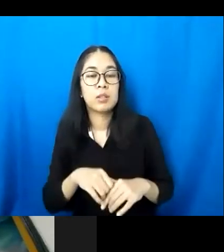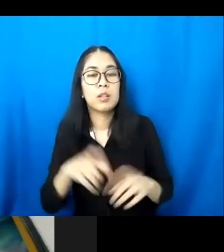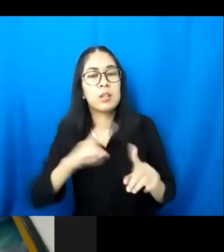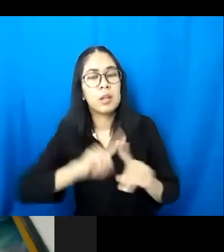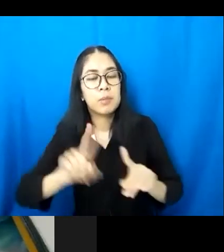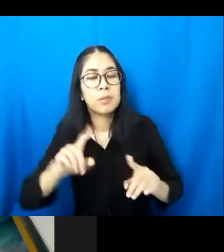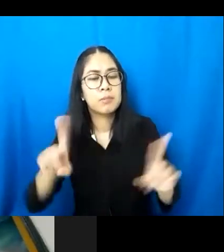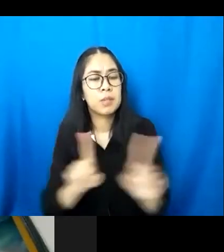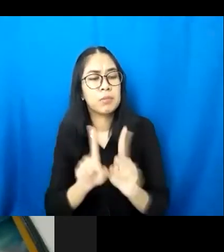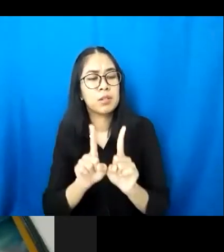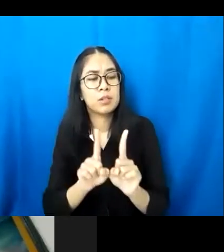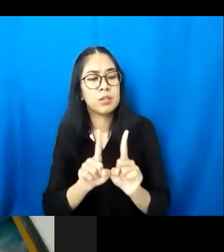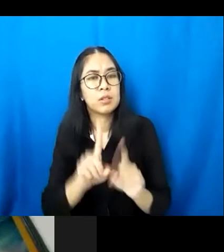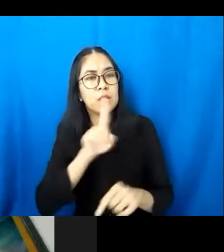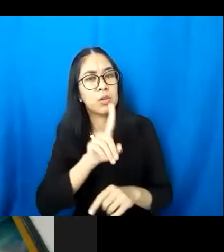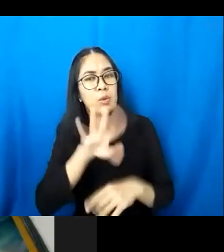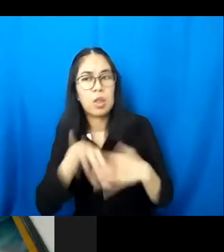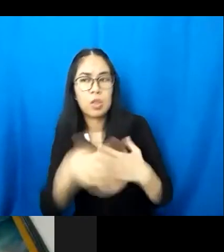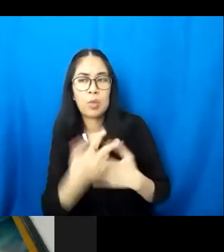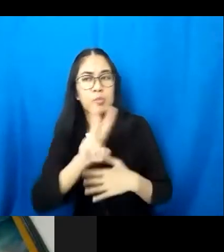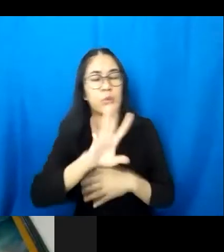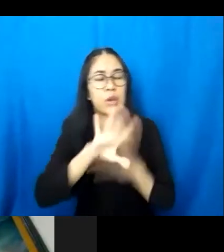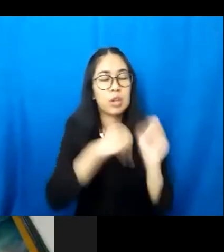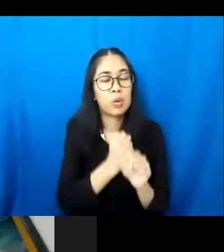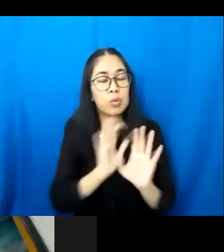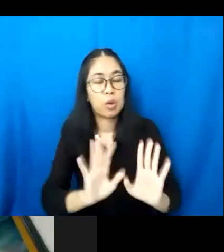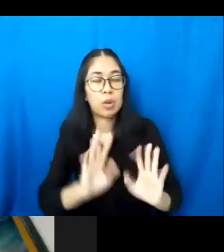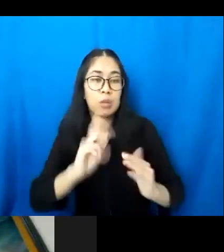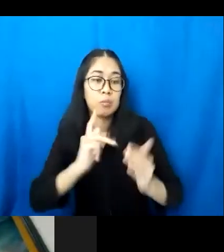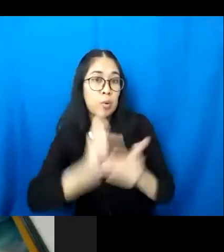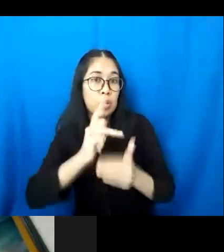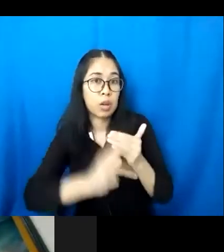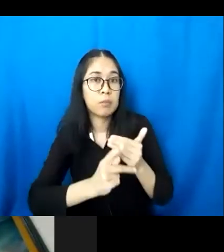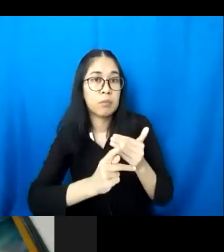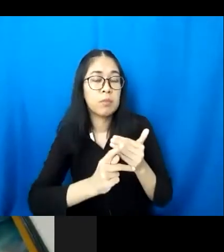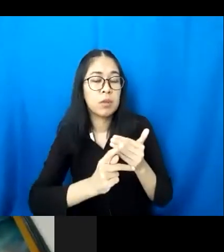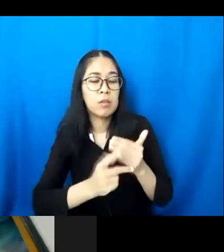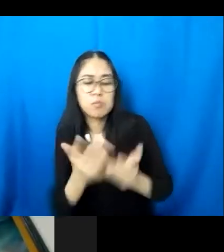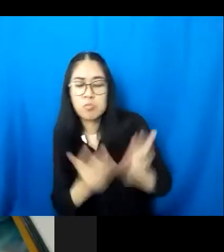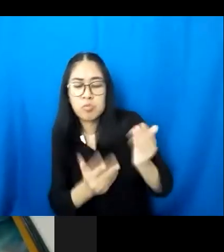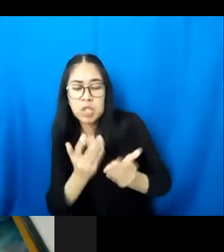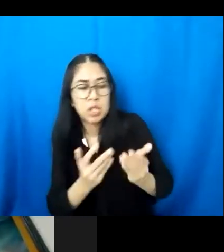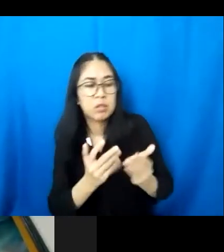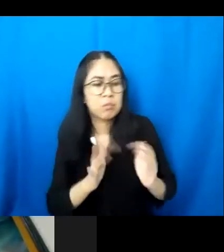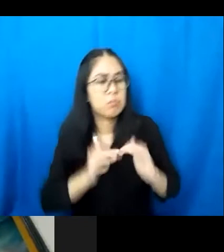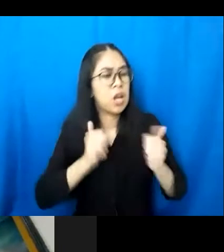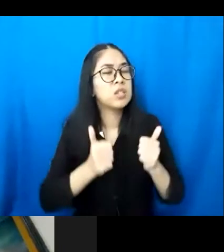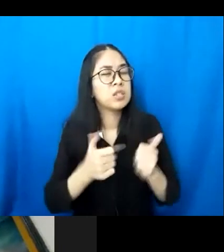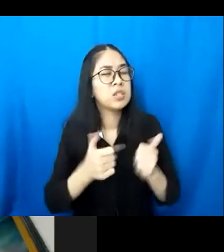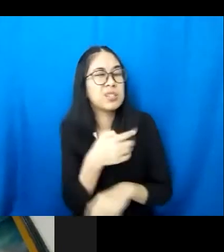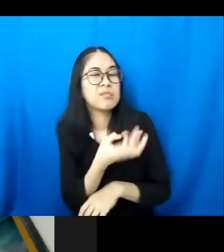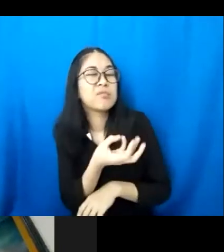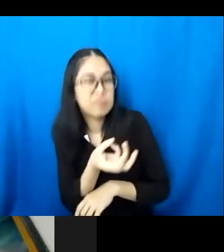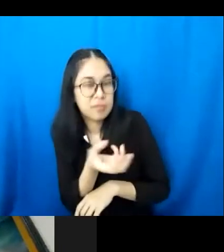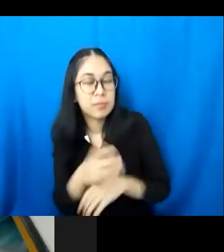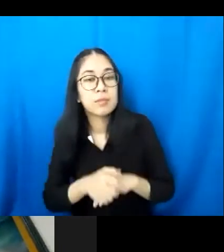dilakukan hanya 1 atau 2 tahun saja, maka program tersebut itu kemungkinan keberhasilannya kecil. Pertanyaannya,